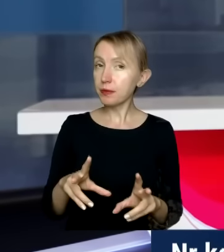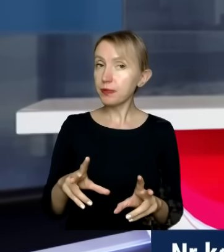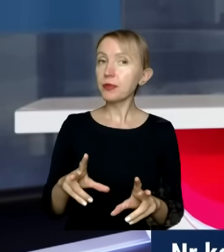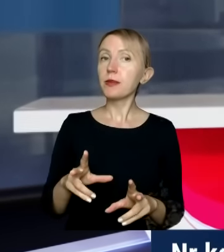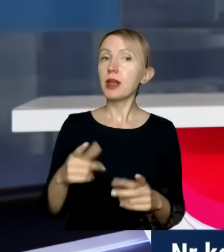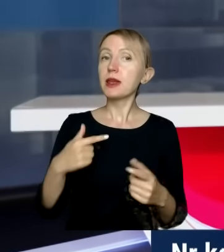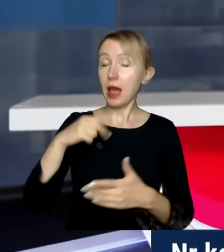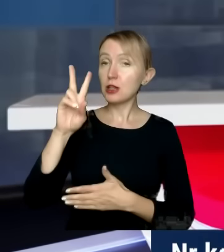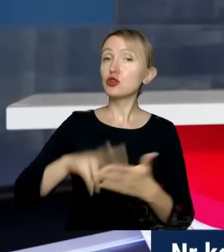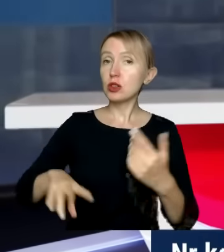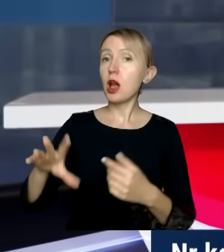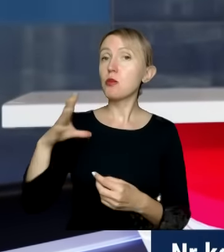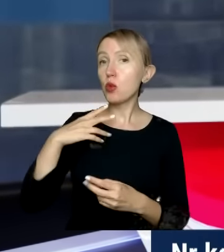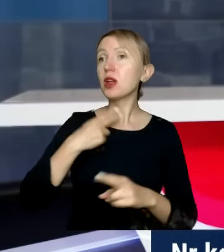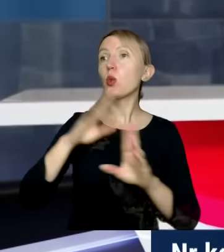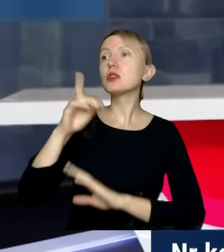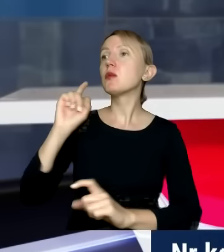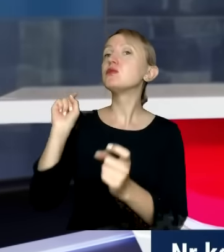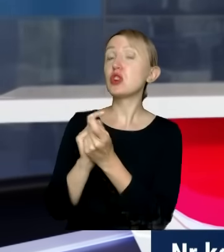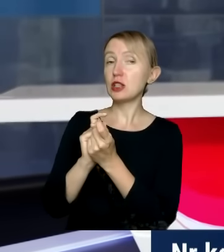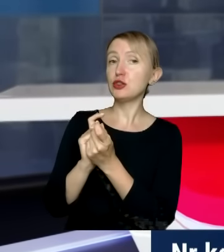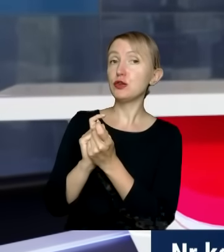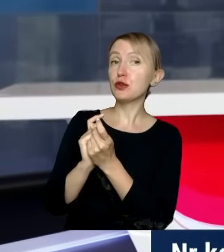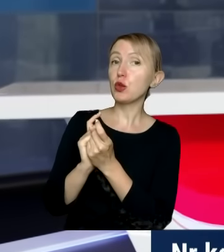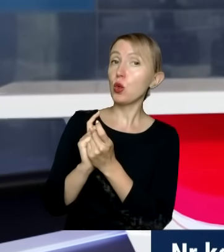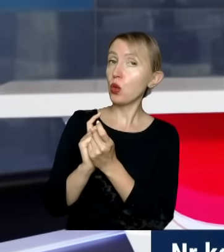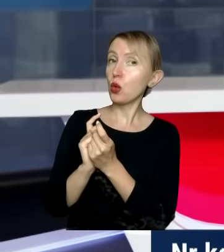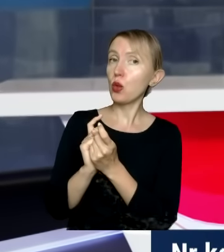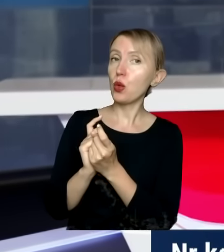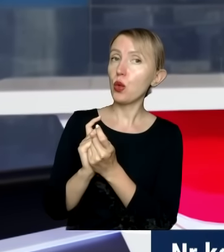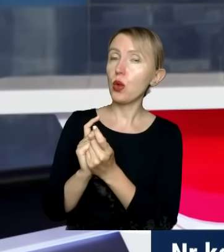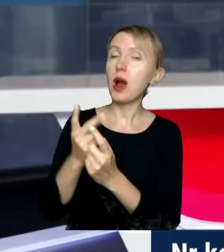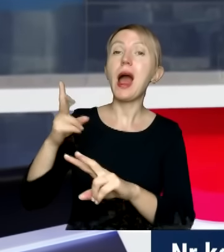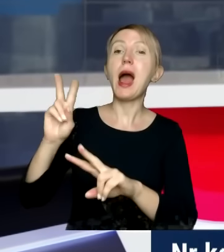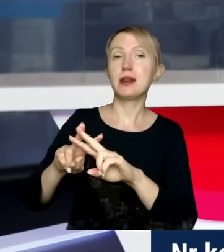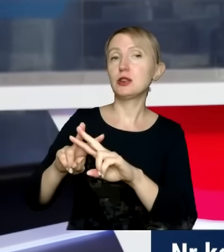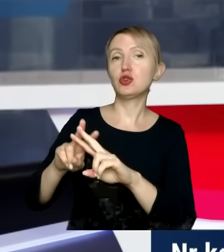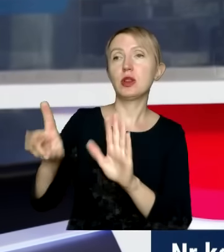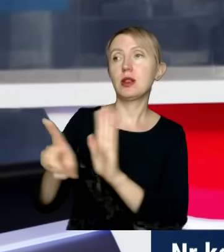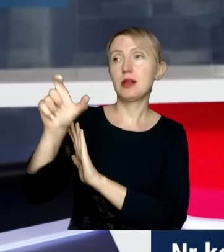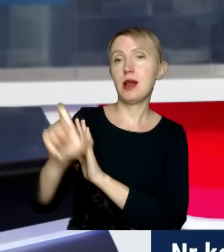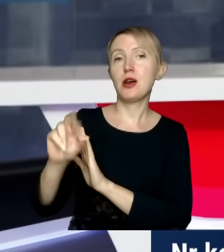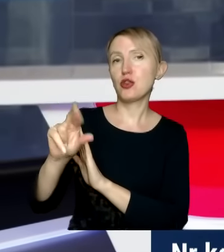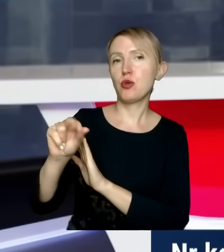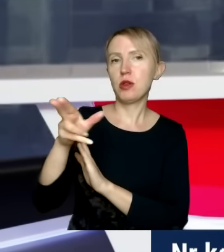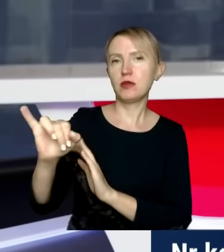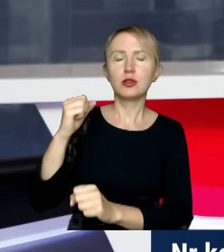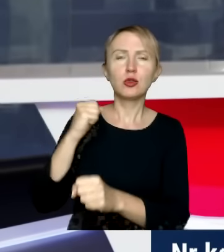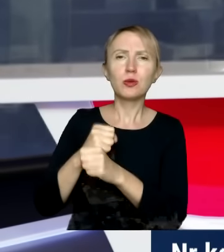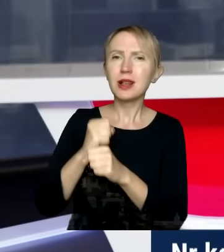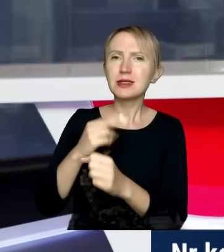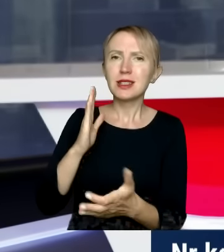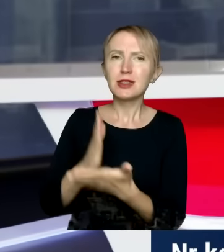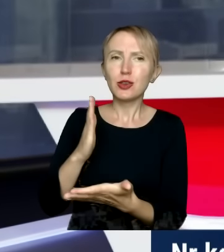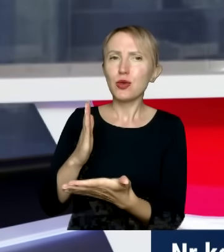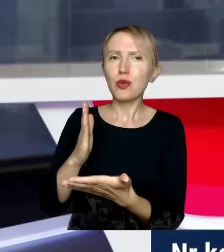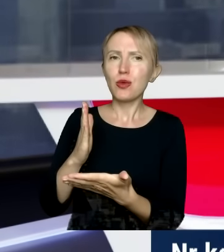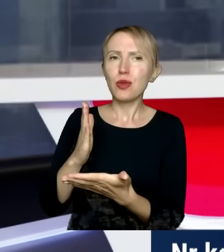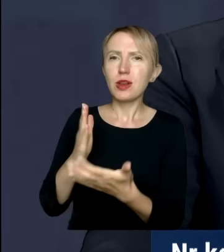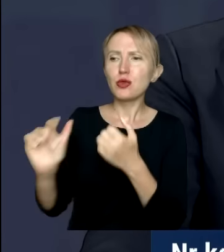czytałem i zagłosowałem przeciwko przeciwko aresz towi dla pana Romanowskiego No bo przecież to jest praca tylko i wyłącznie pani redaktor na